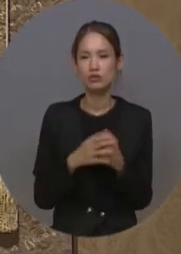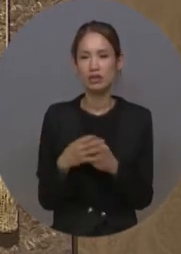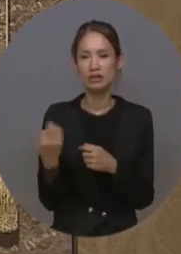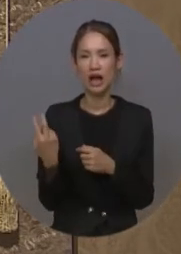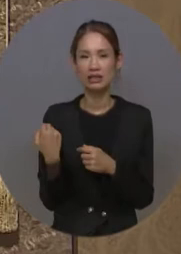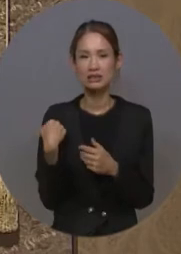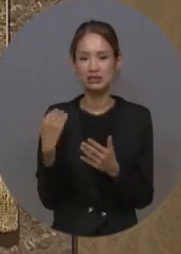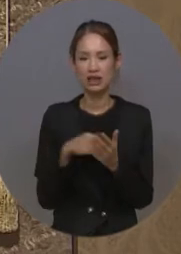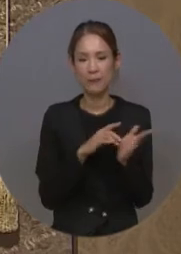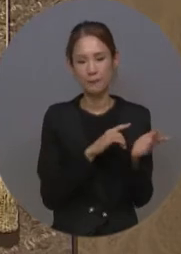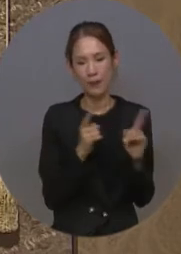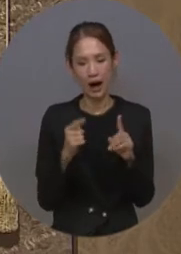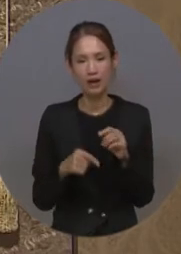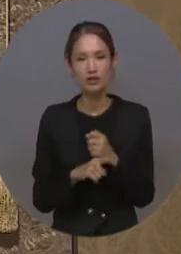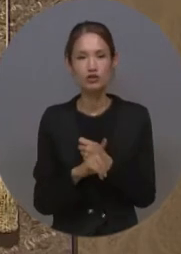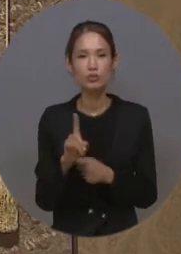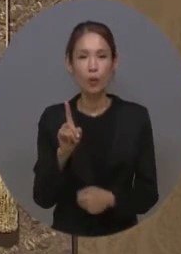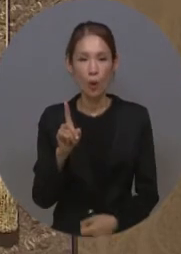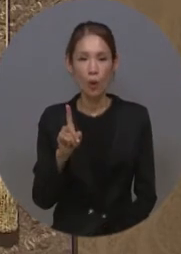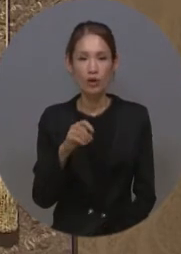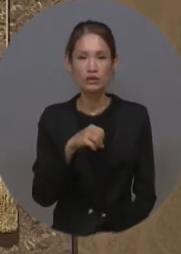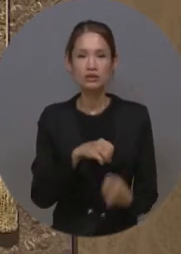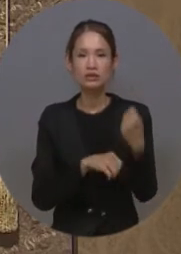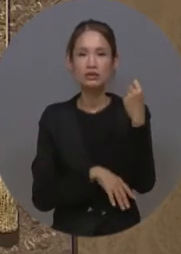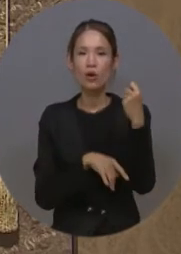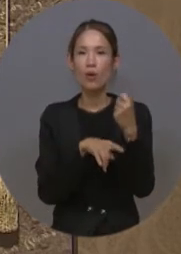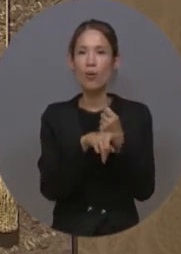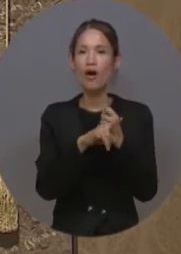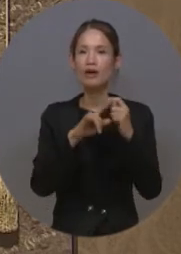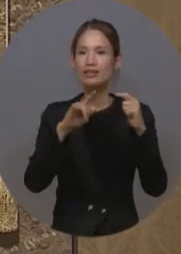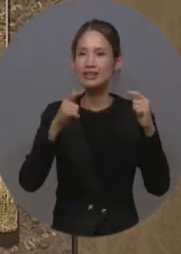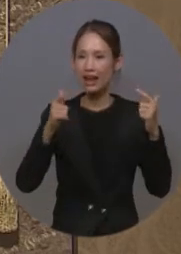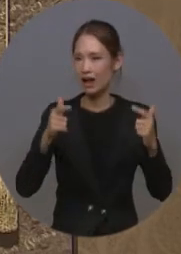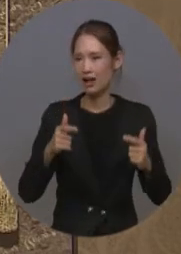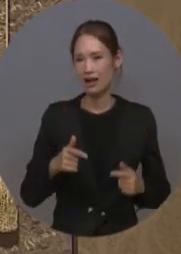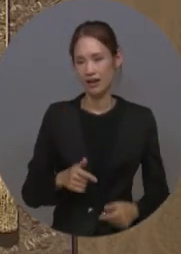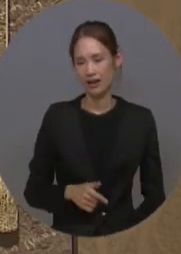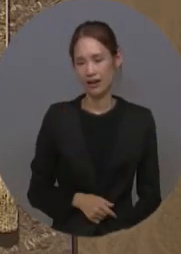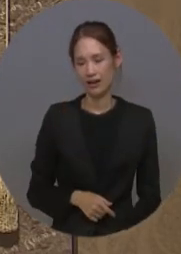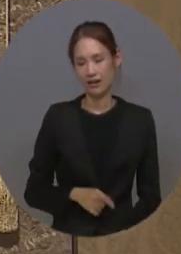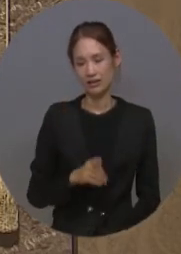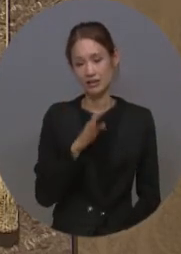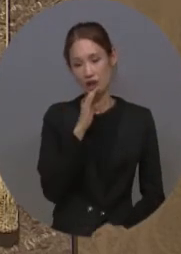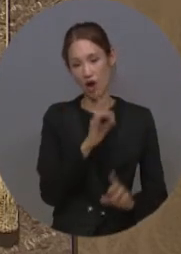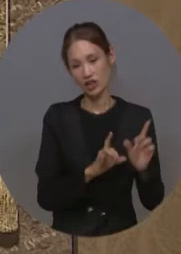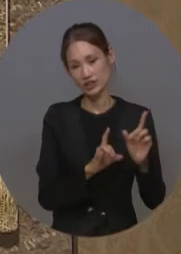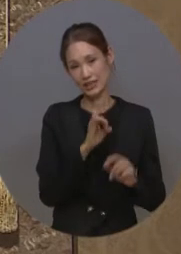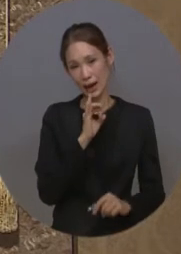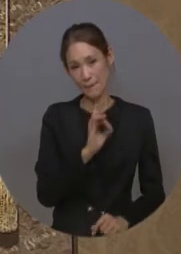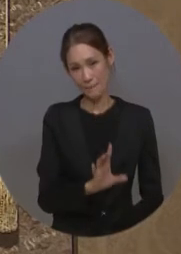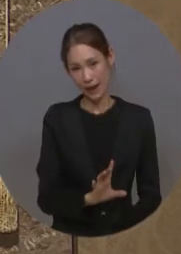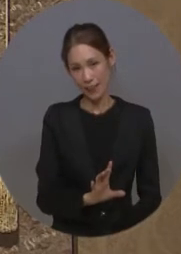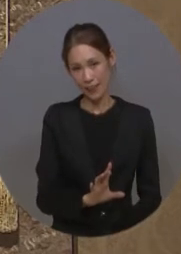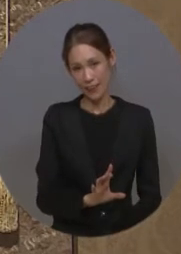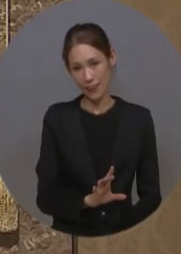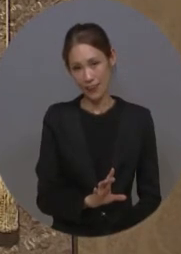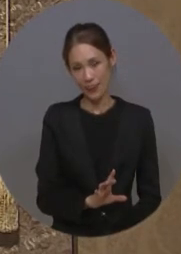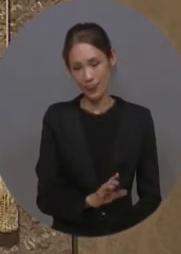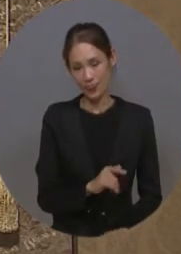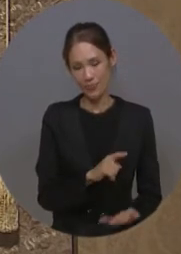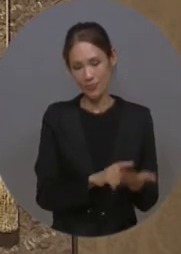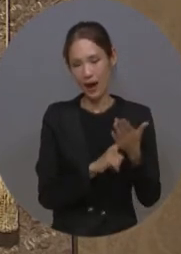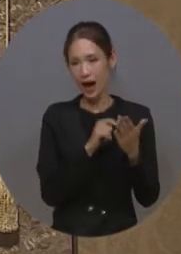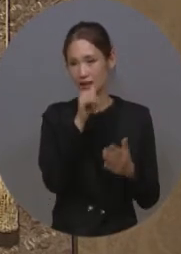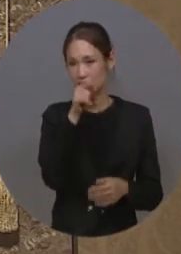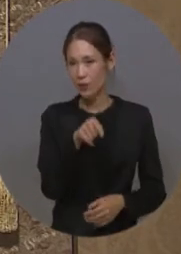재발하는 이유가 근본적인 원인이 아니고 그 현상, 그것만 제거하는 데 따라서